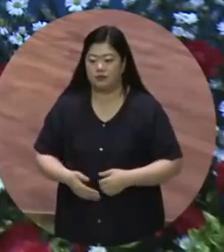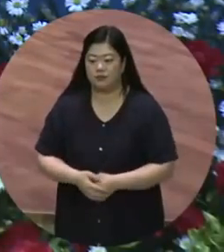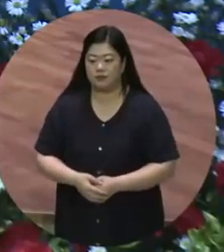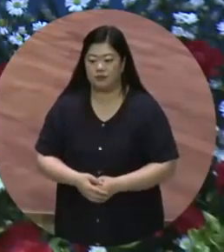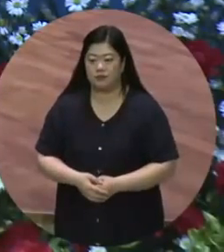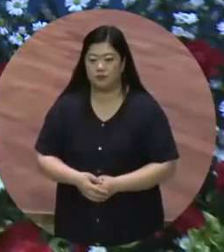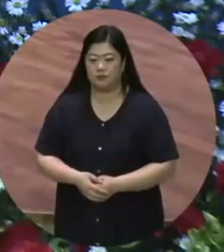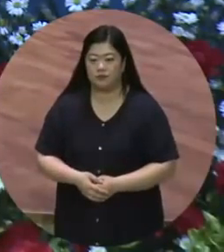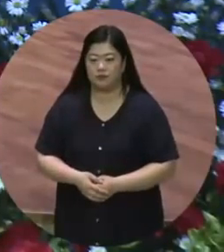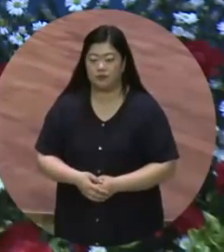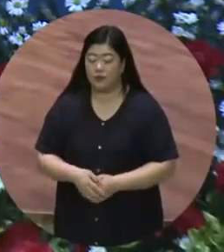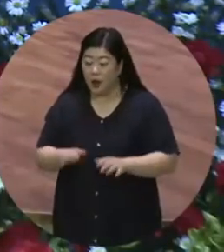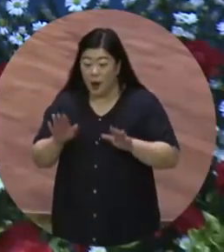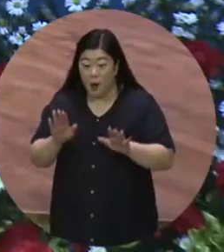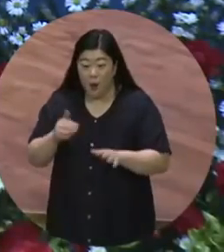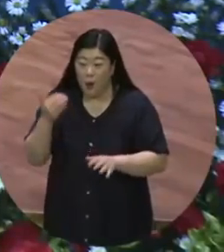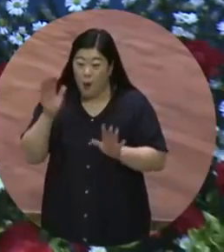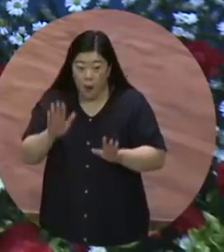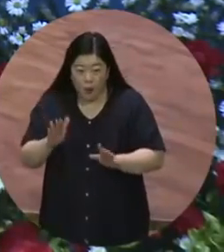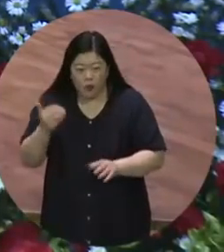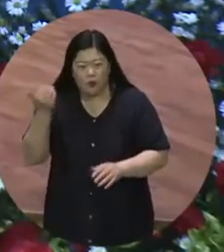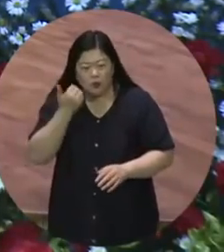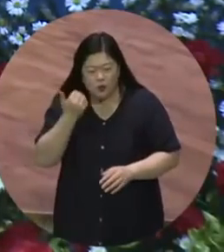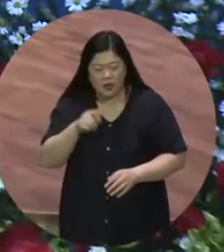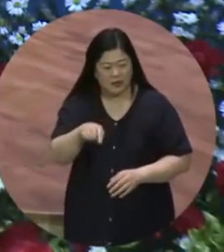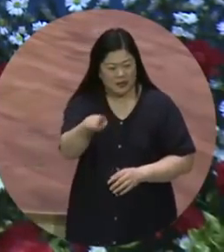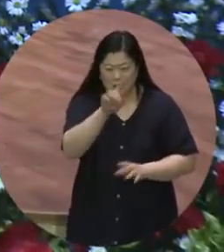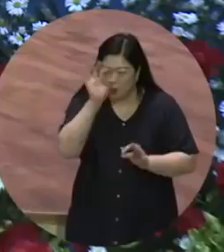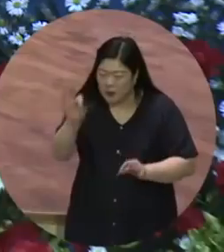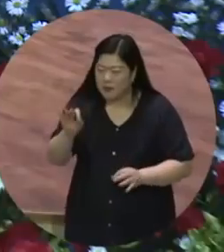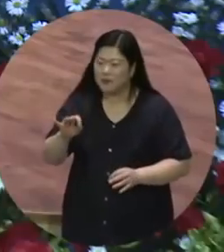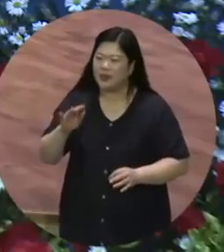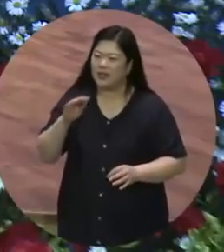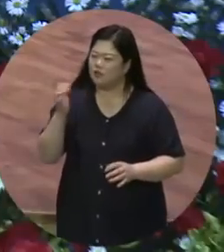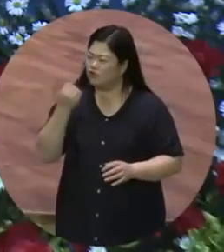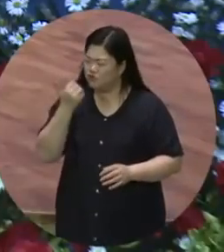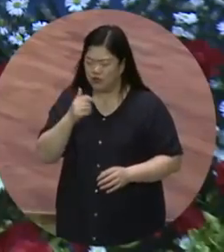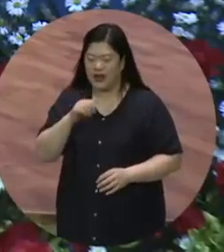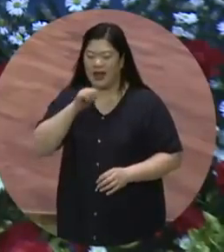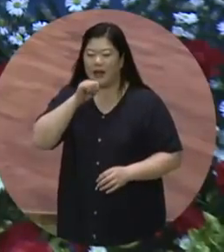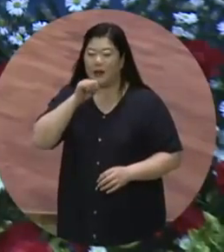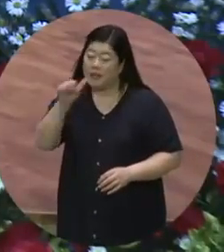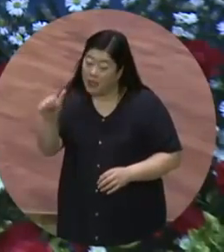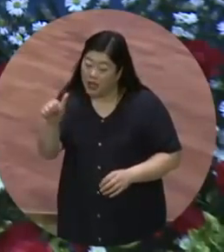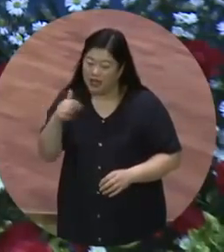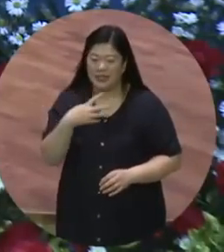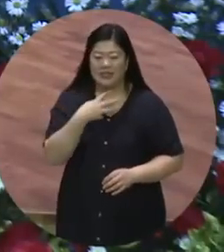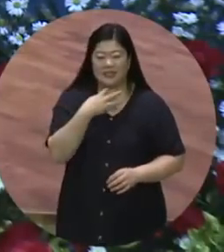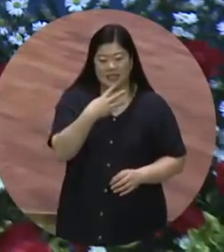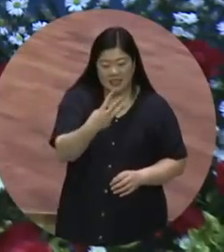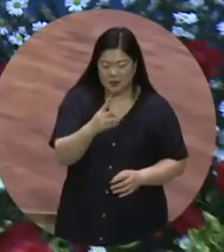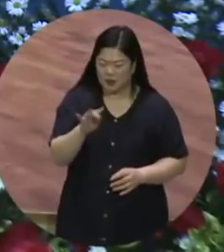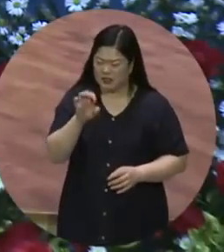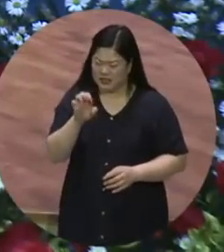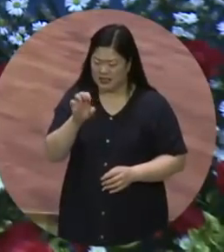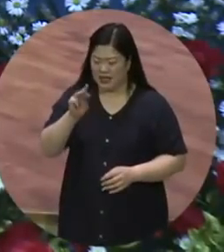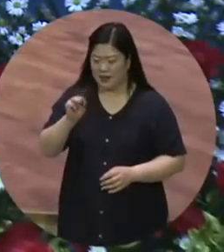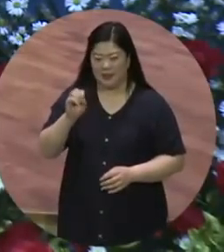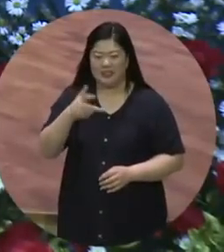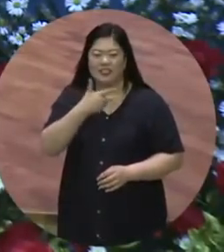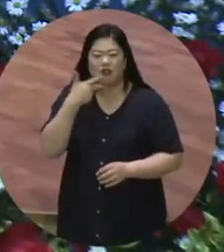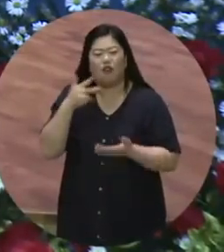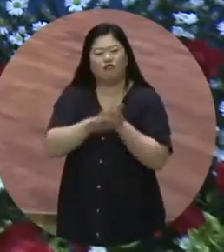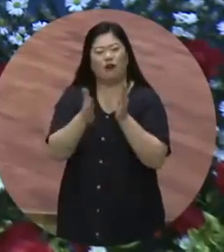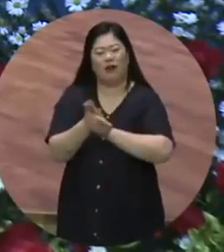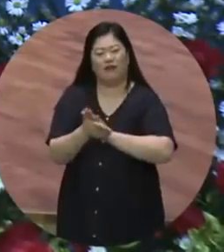노 원장님 아이들이 뭐 지금 다섯 살이고 뭐 세 살이고 그런데 EMS 다니는데 뭐 EMS 다니는데 막